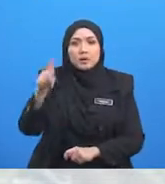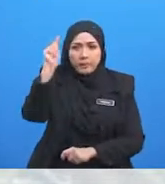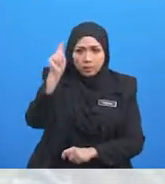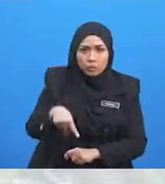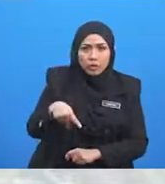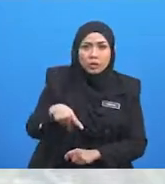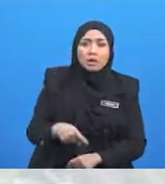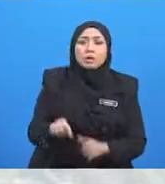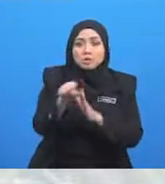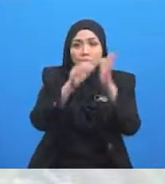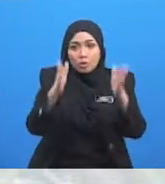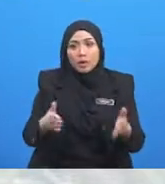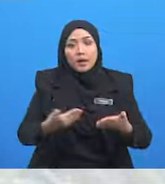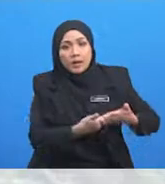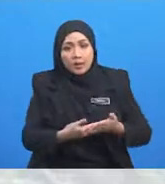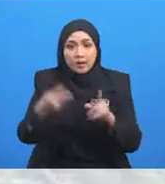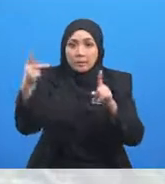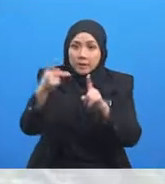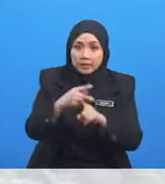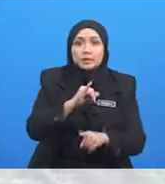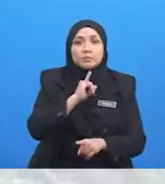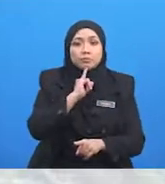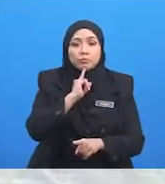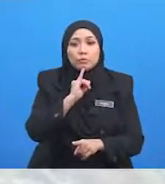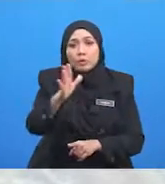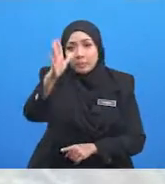kepatuhan seorang anak kepada